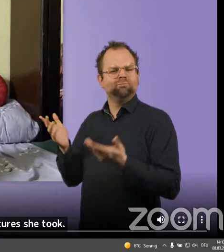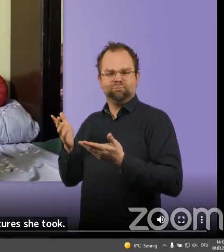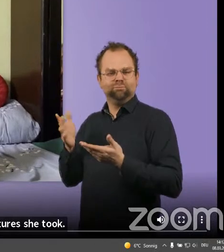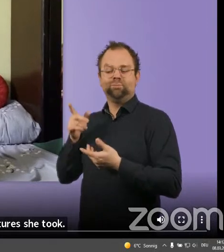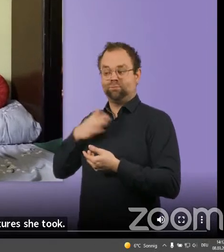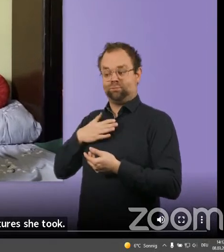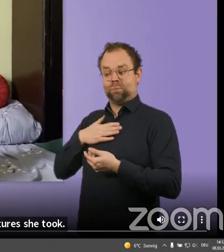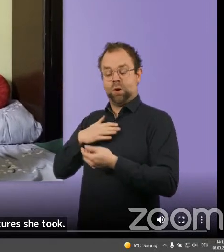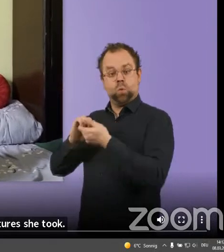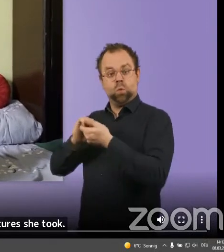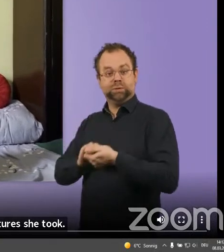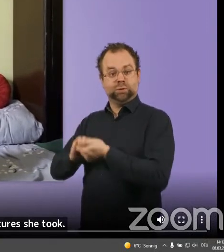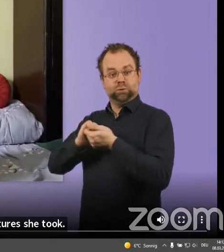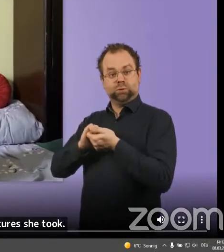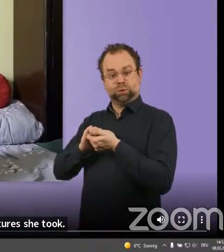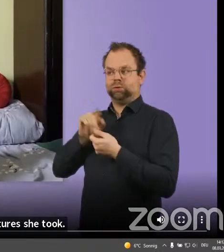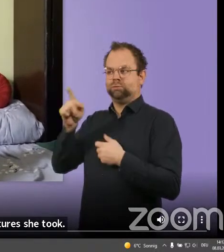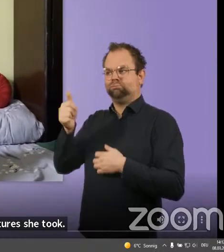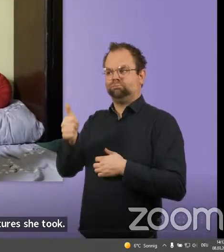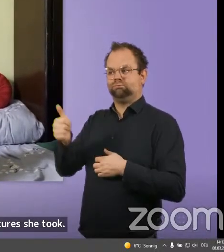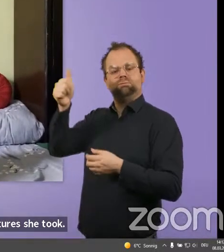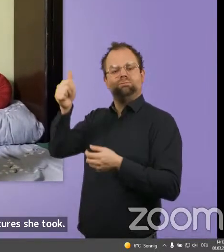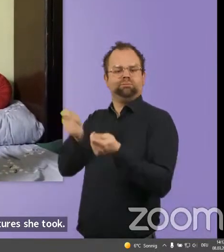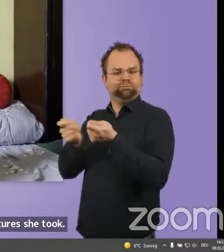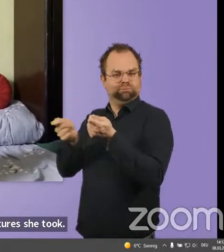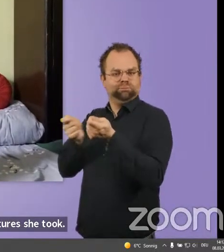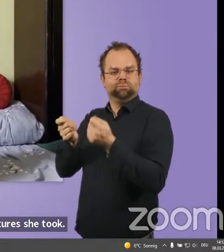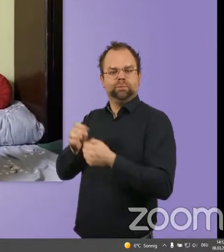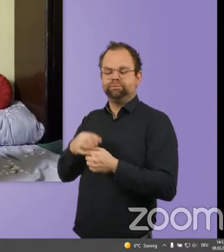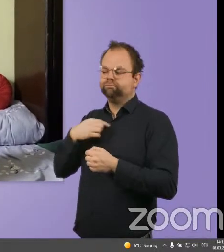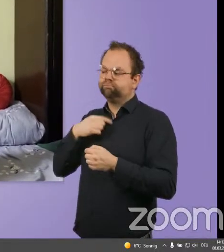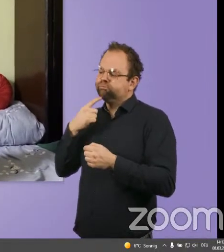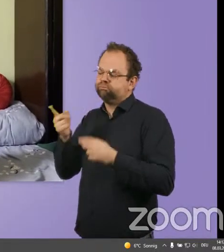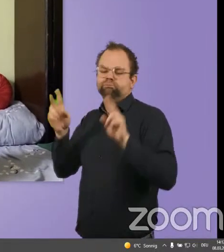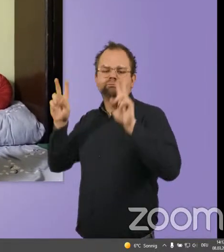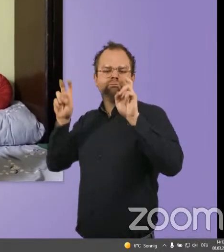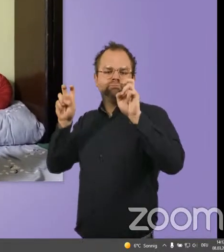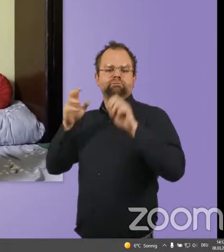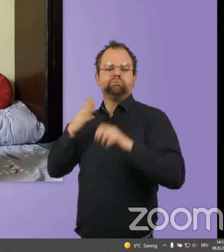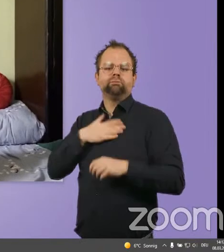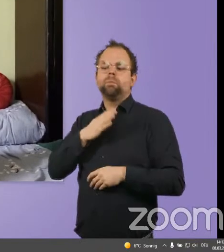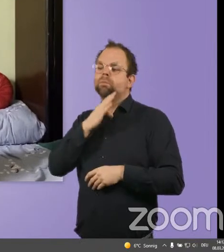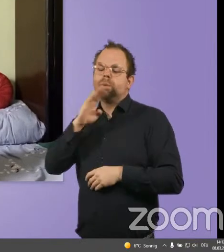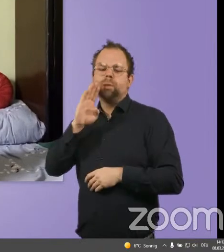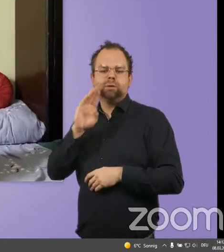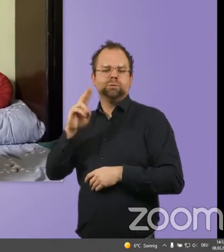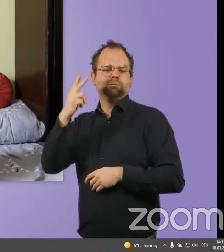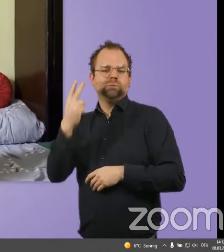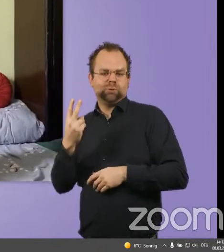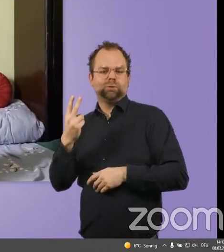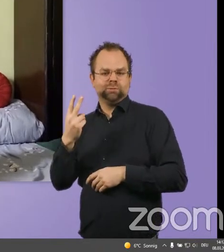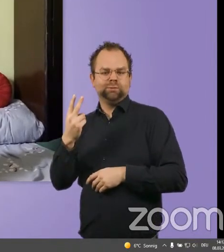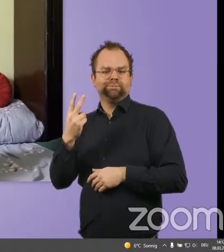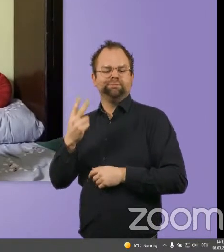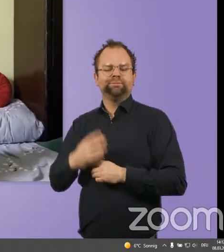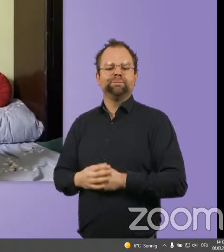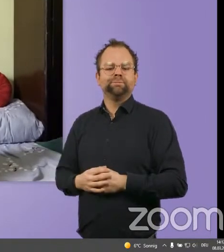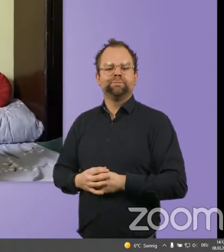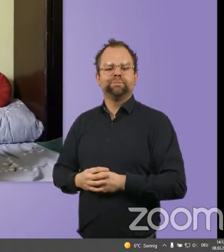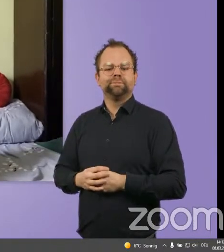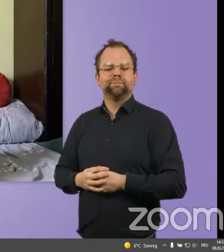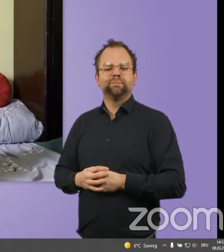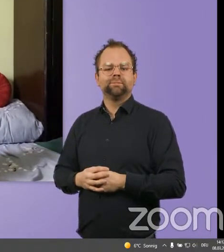यो फोटो चाहिँ मेरो हाम्रो संस्थाको के अध्यक्ष हुनुहुन्छ उहाँलाई चाहिँ म सेकेन्ड मदर